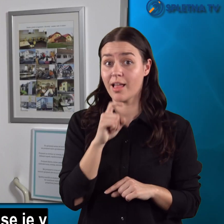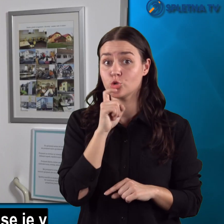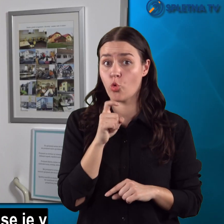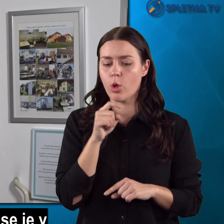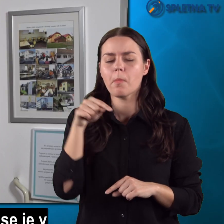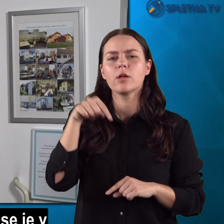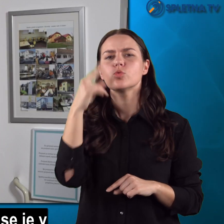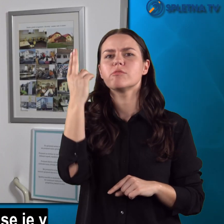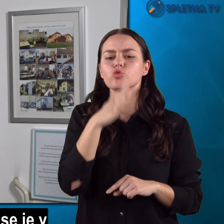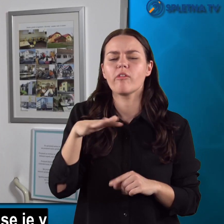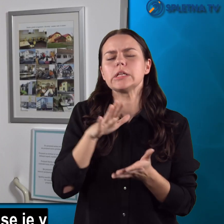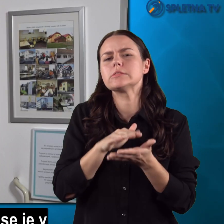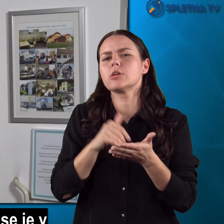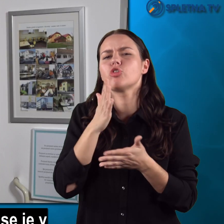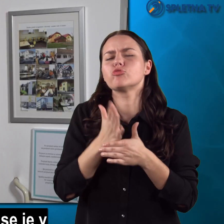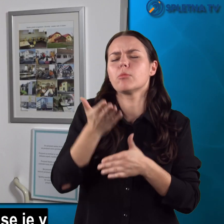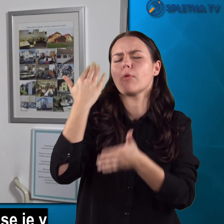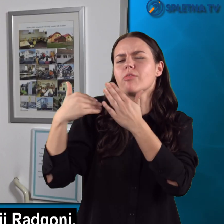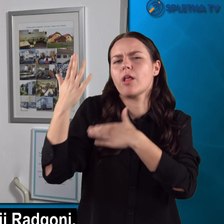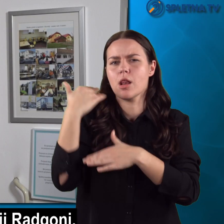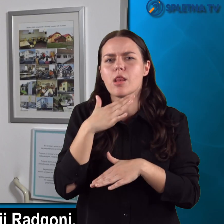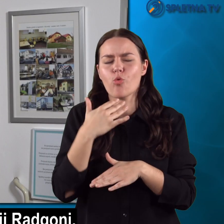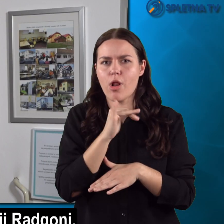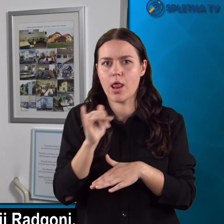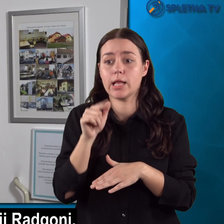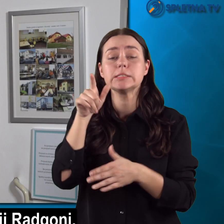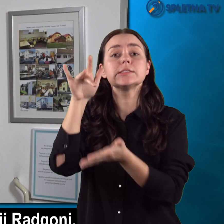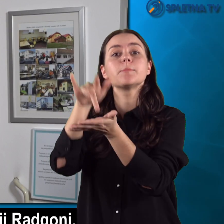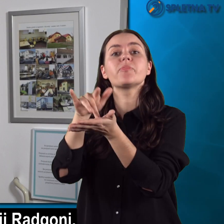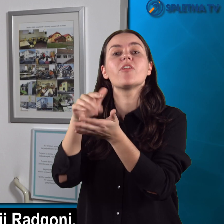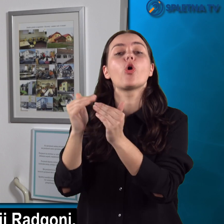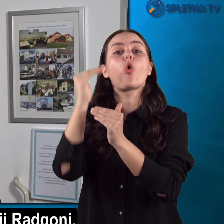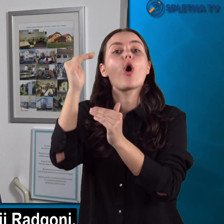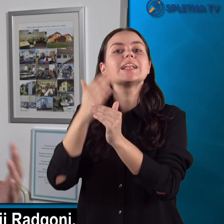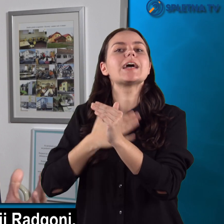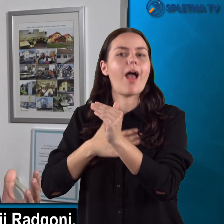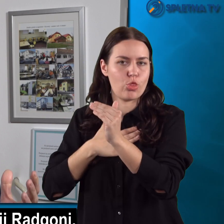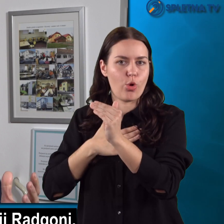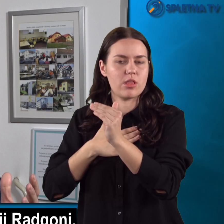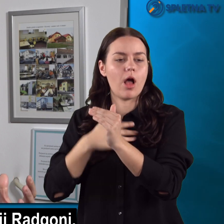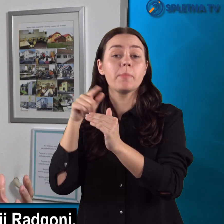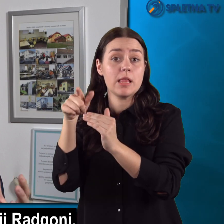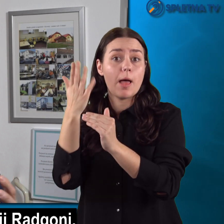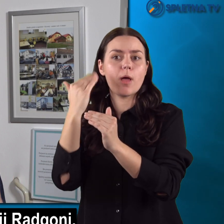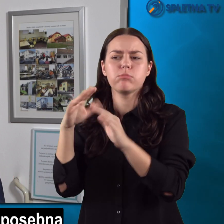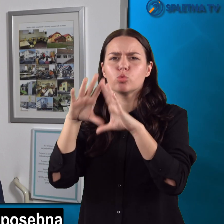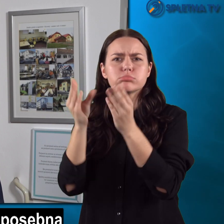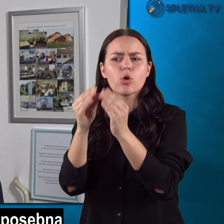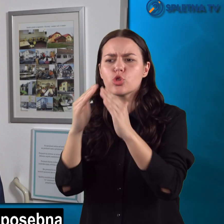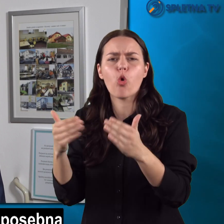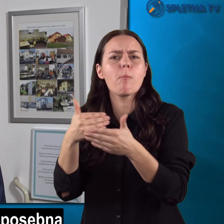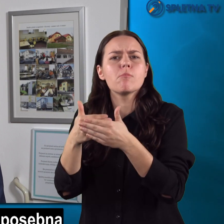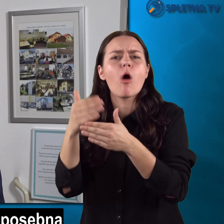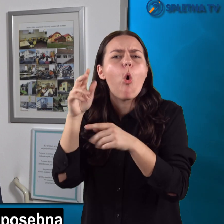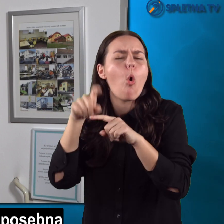Ta zgodba se je v Sloveniji začela že pred mnogimi leti, in sicer v Gornji Radgoni, kjer je bil celotni dom